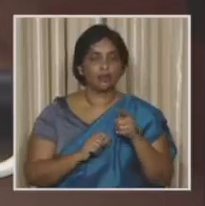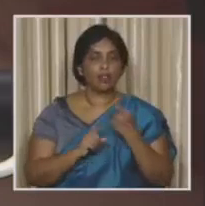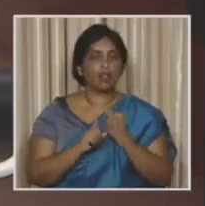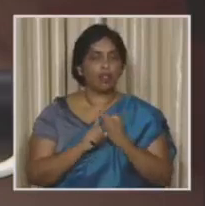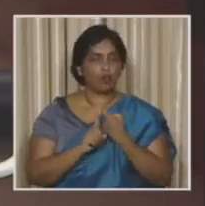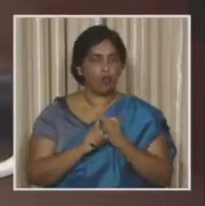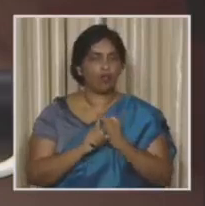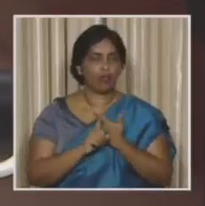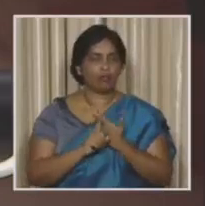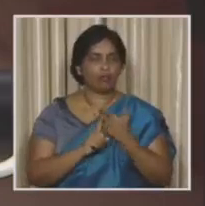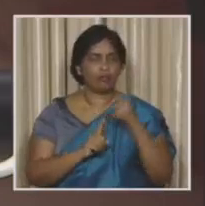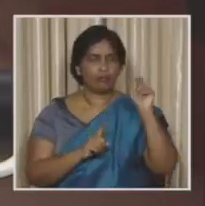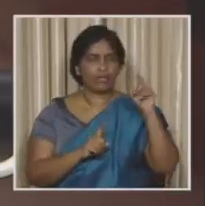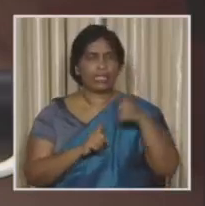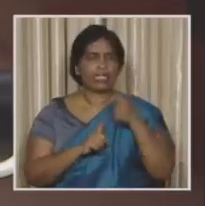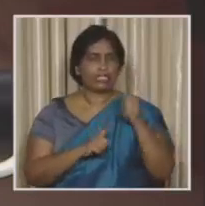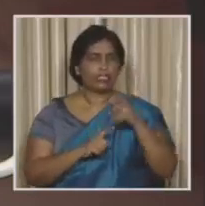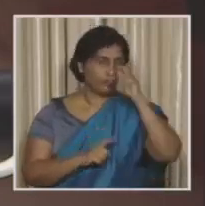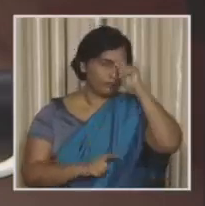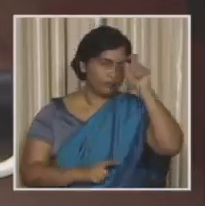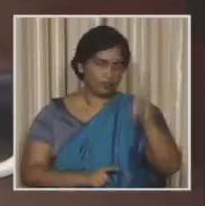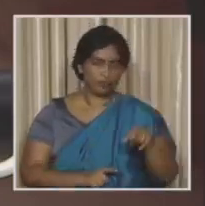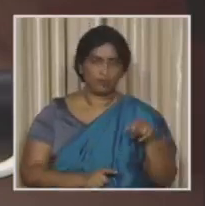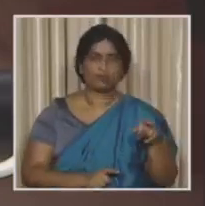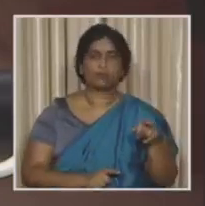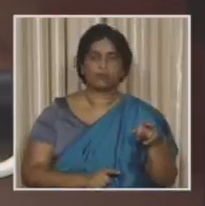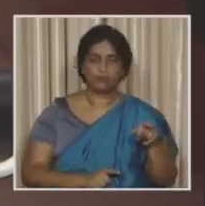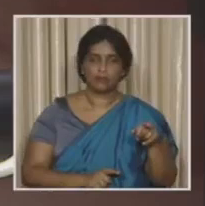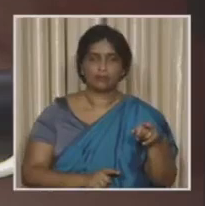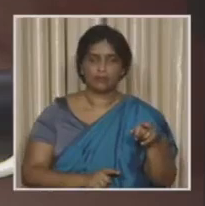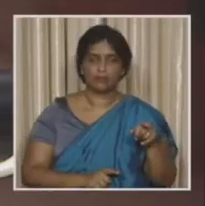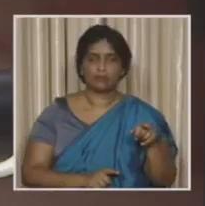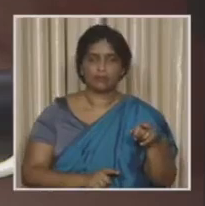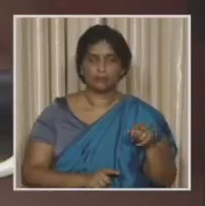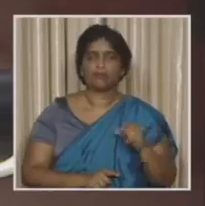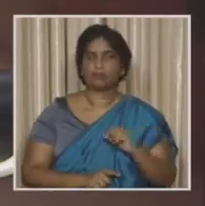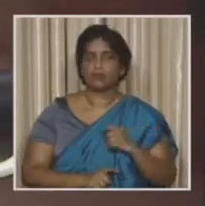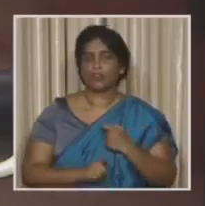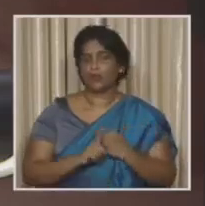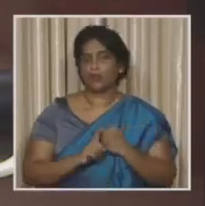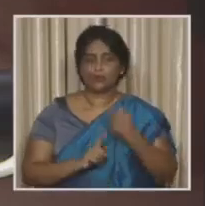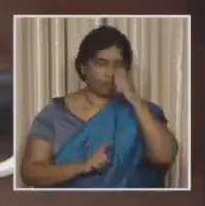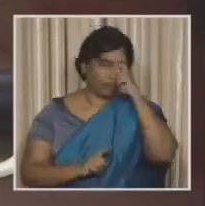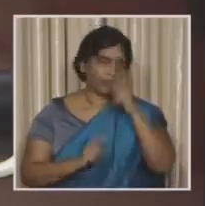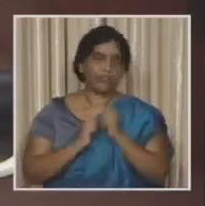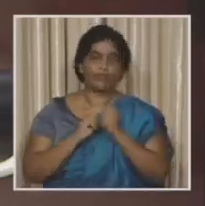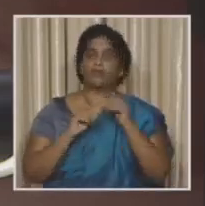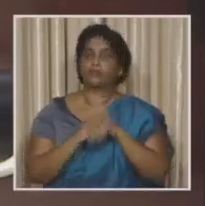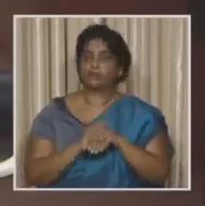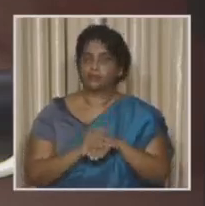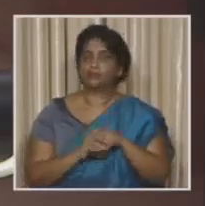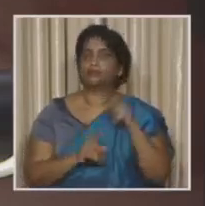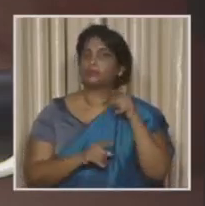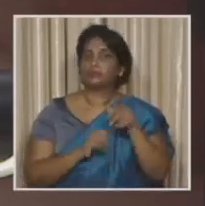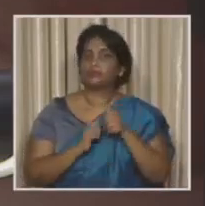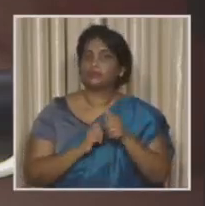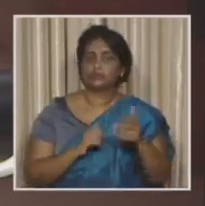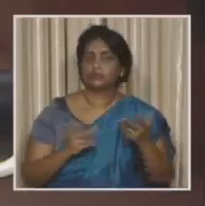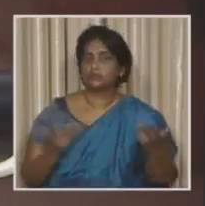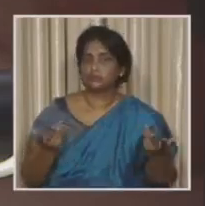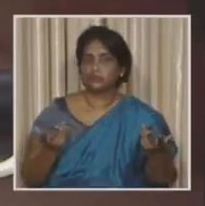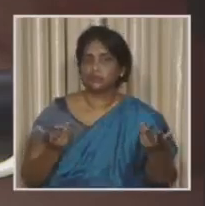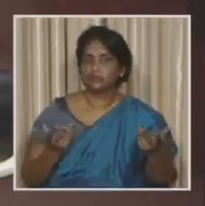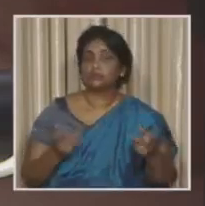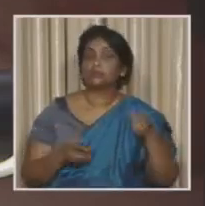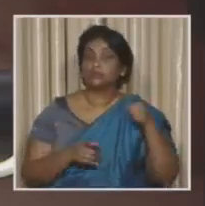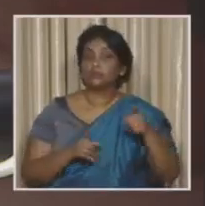කරුණාරත්න කියන කරුණ මට මතක ඉංජිනේරු මහත්මයා කරුණාරත්නේ ඉංජිනේරු මහත්මයා කටයුතු කරන්නේ. එතන මොකද්ද වෙලා